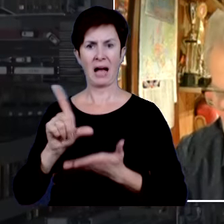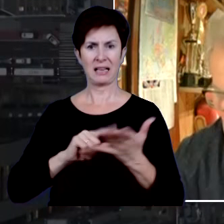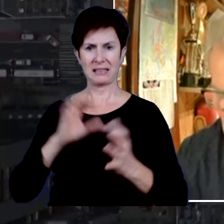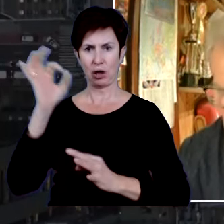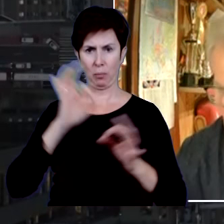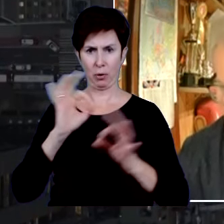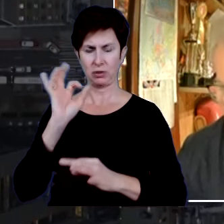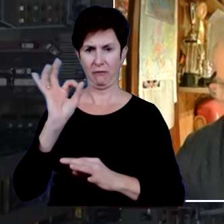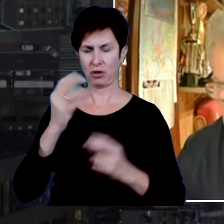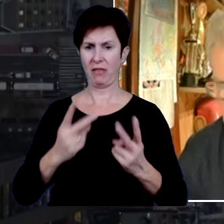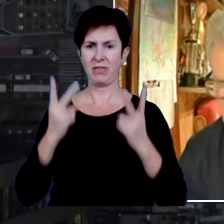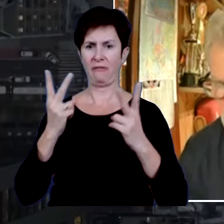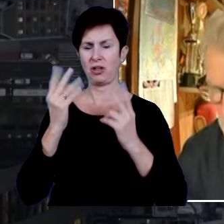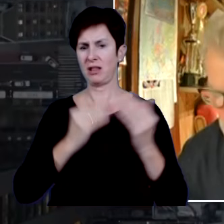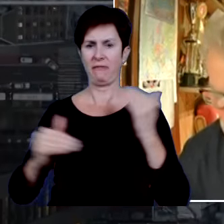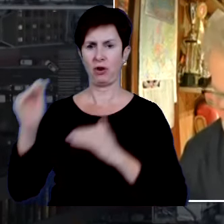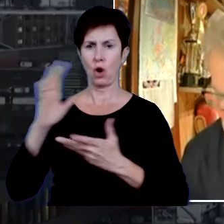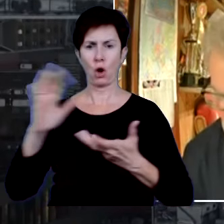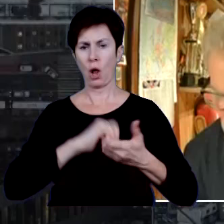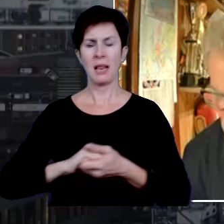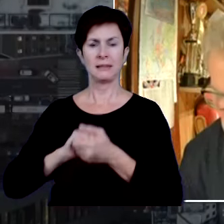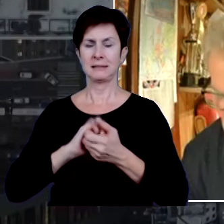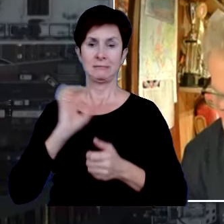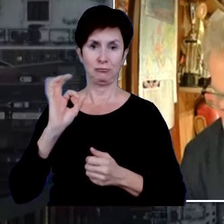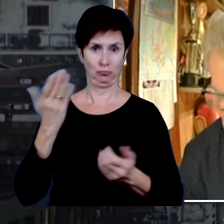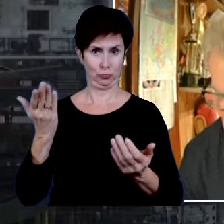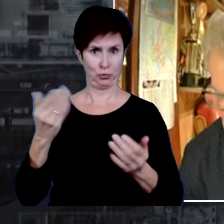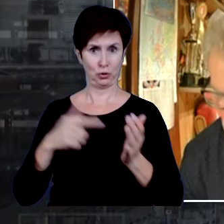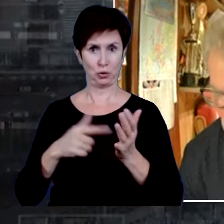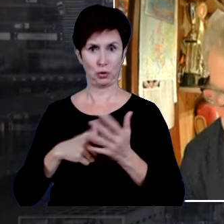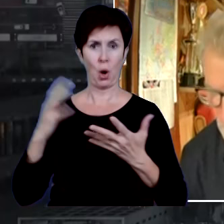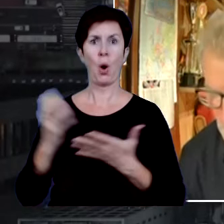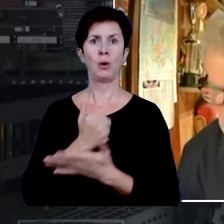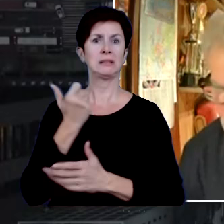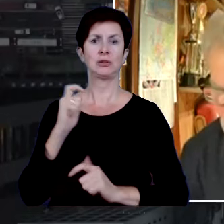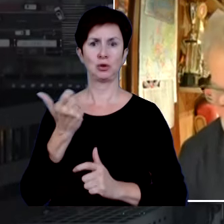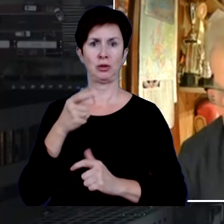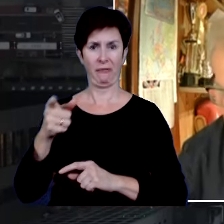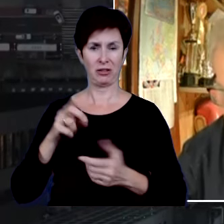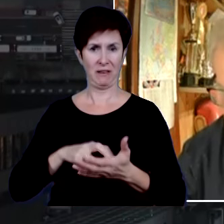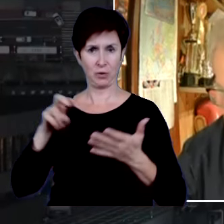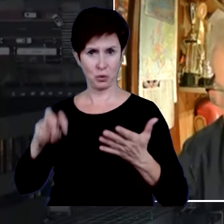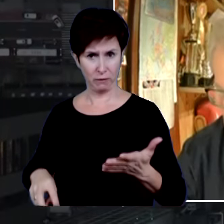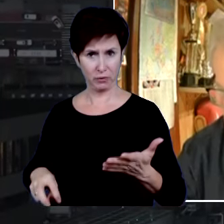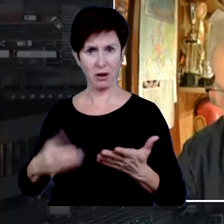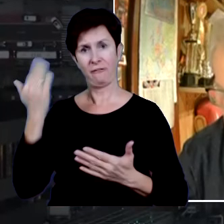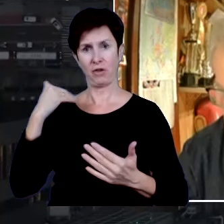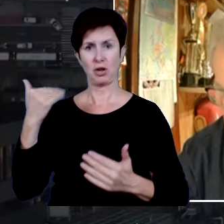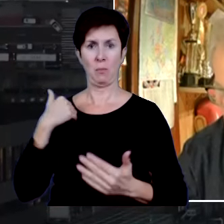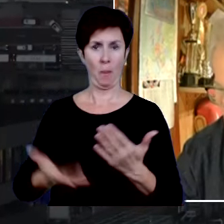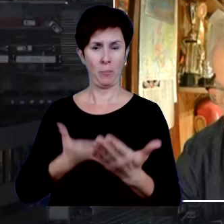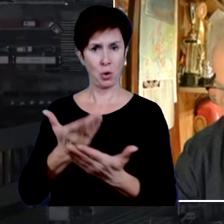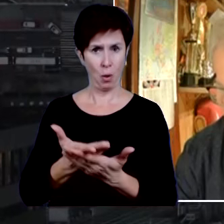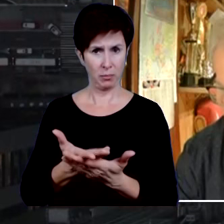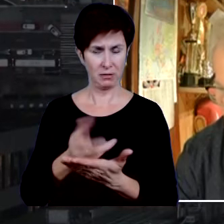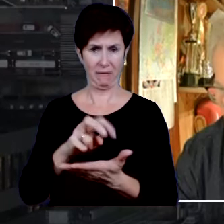waszego najważniejszego i największego koalicjanta i rozumiem, że osiągnięciem ma być to, że wycofujecie się ze wcześniejszych propozycji. No naprawdę,